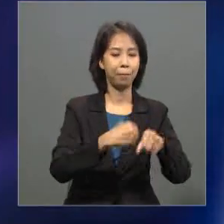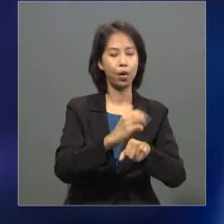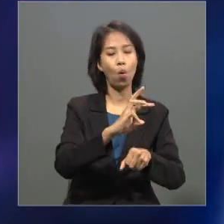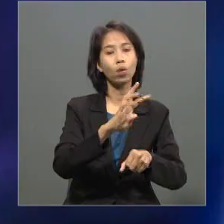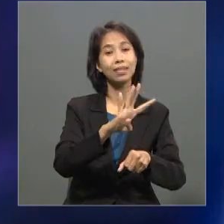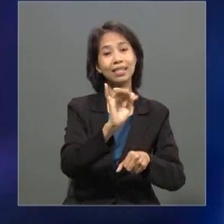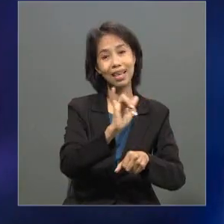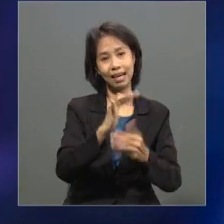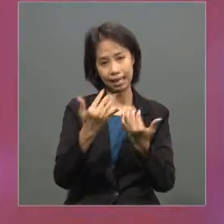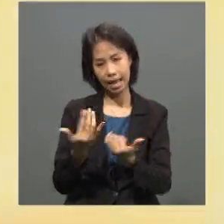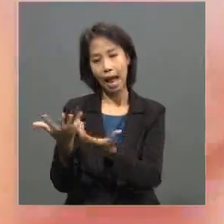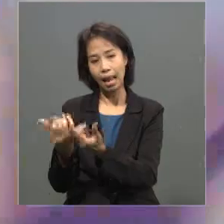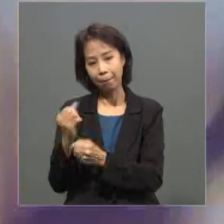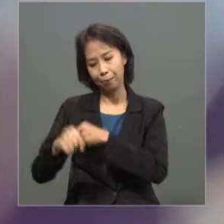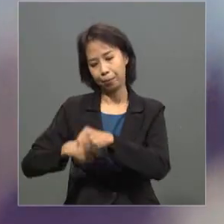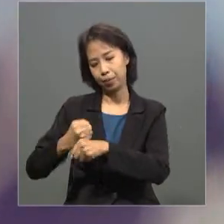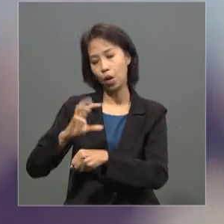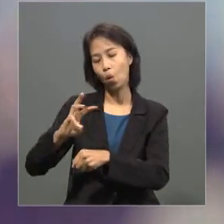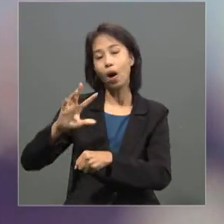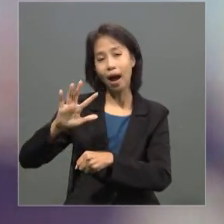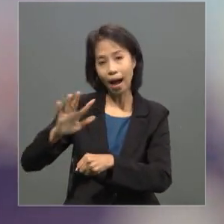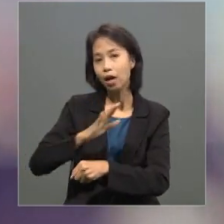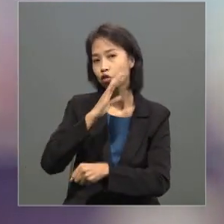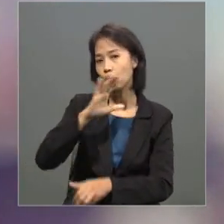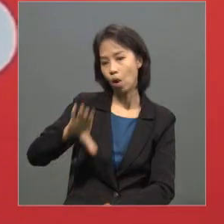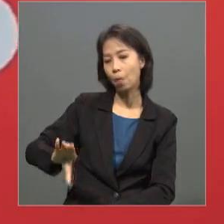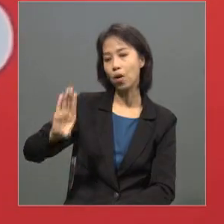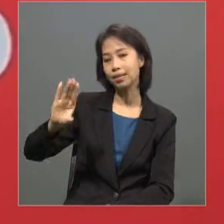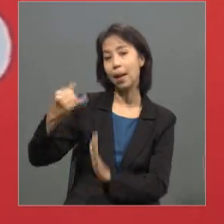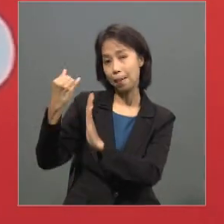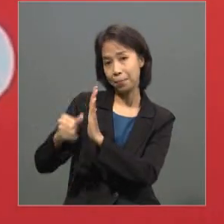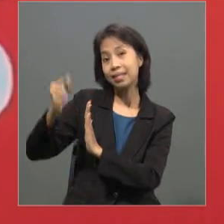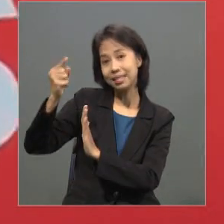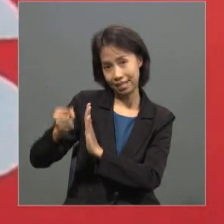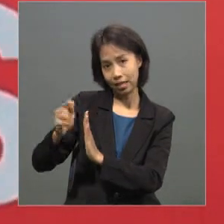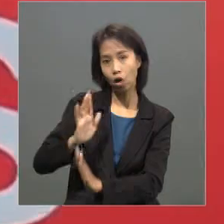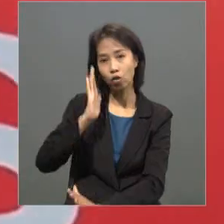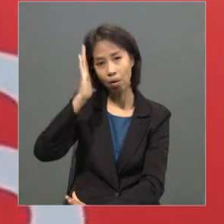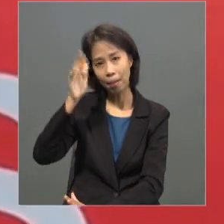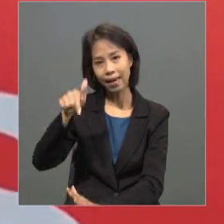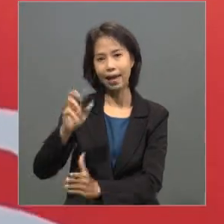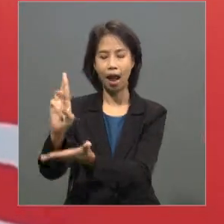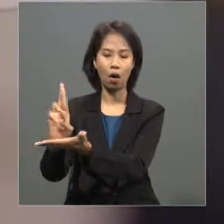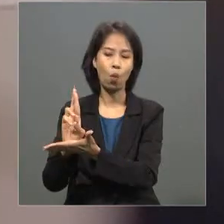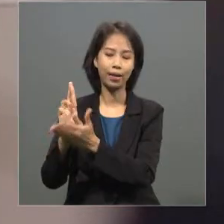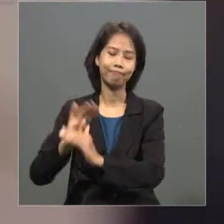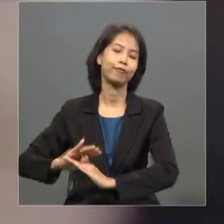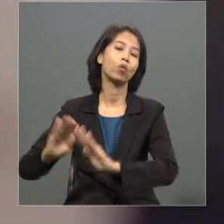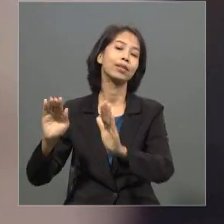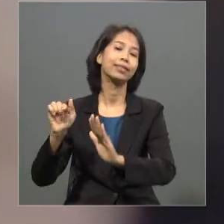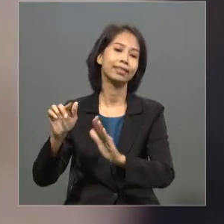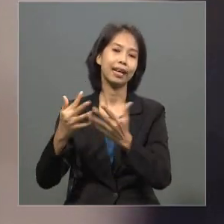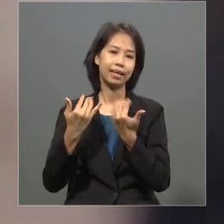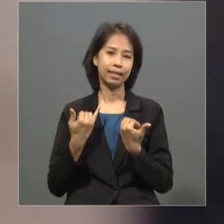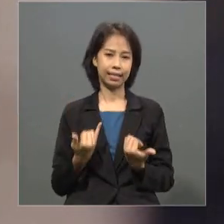ว่าบริษัทดังกล่าวมีการกระทำความผิดสคบก็จะเพิกถอนโล่รางวัลดังกล่าวต่อไปนอกจากนี้ในวันนี้ครับได้มอบหมายให้